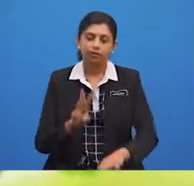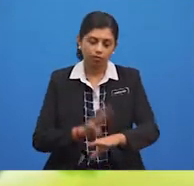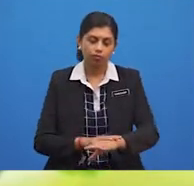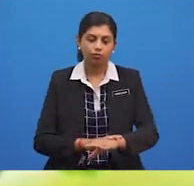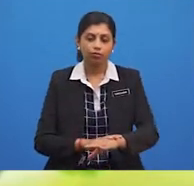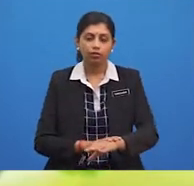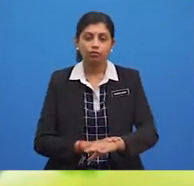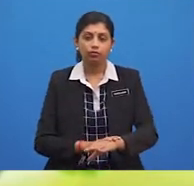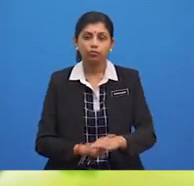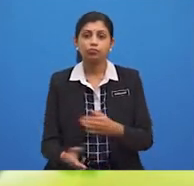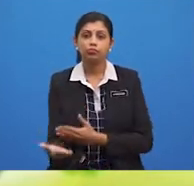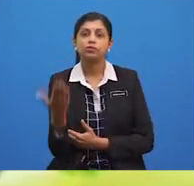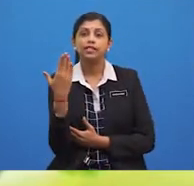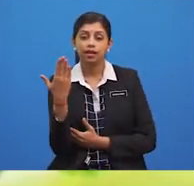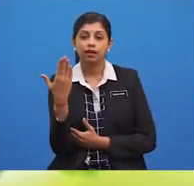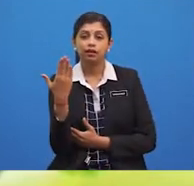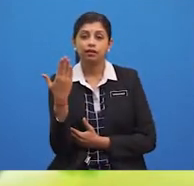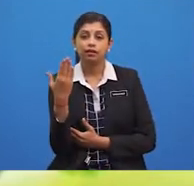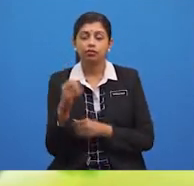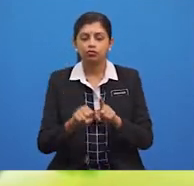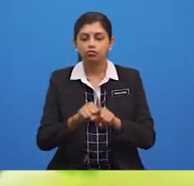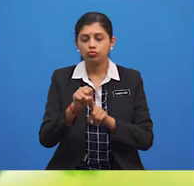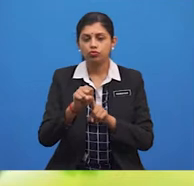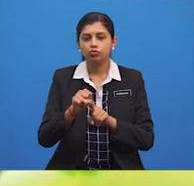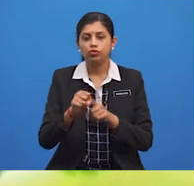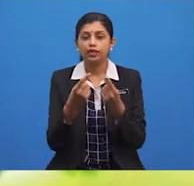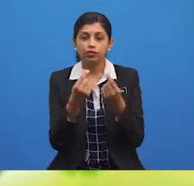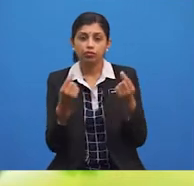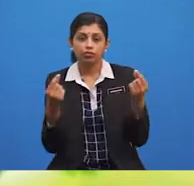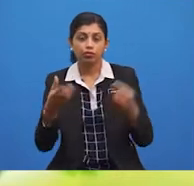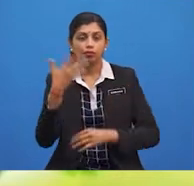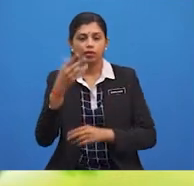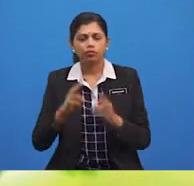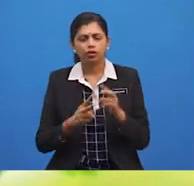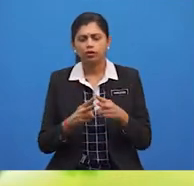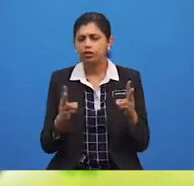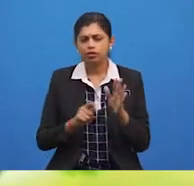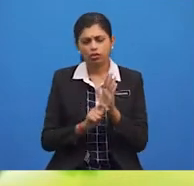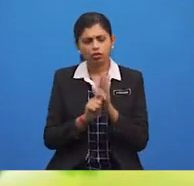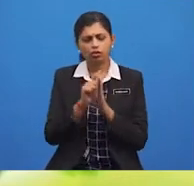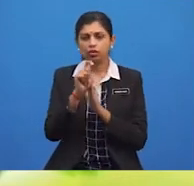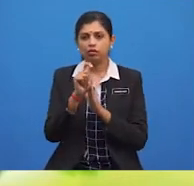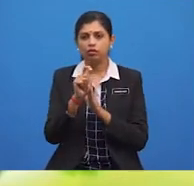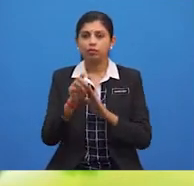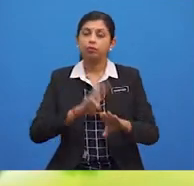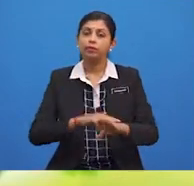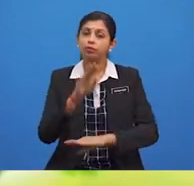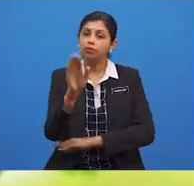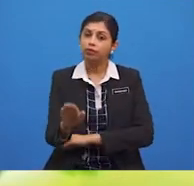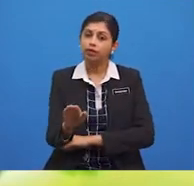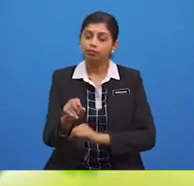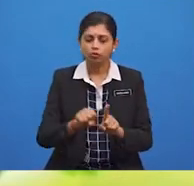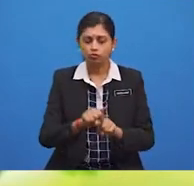siang suhu di gurun panas sangat tinggi tetapi pada waktu malam suhu